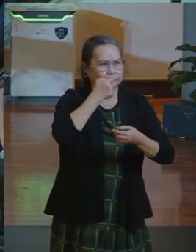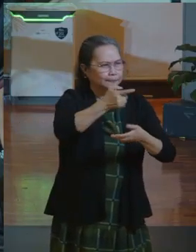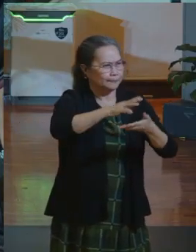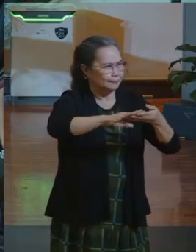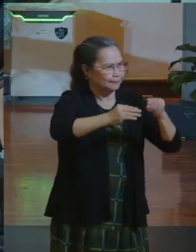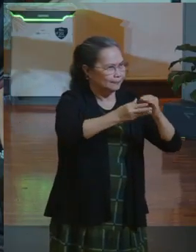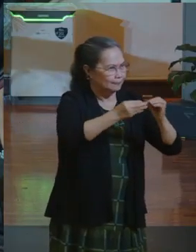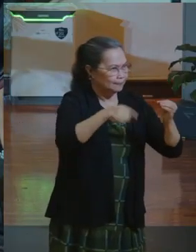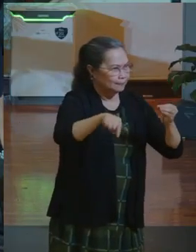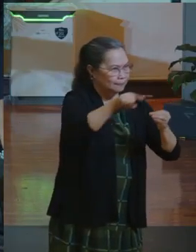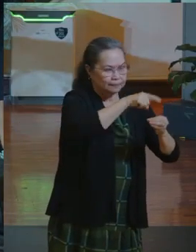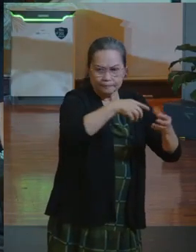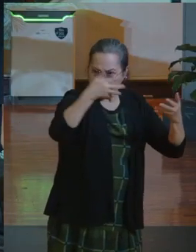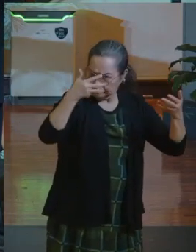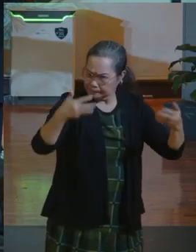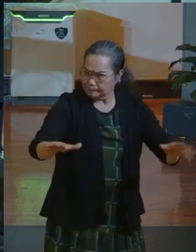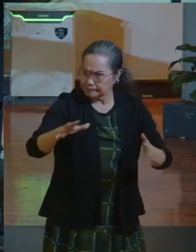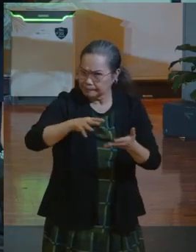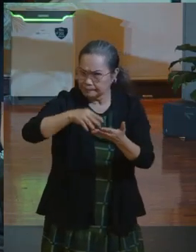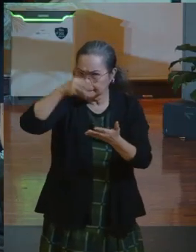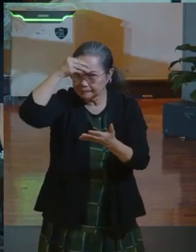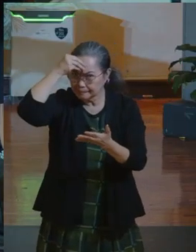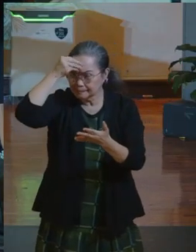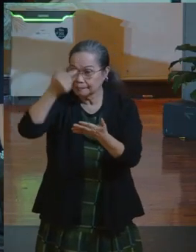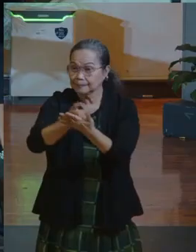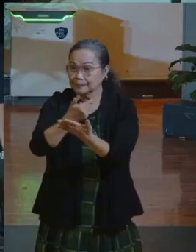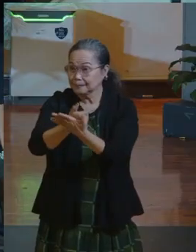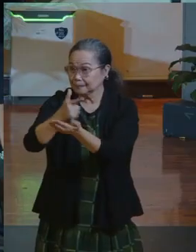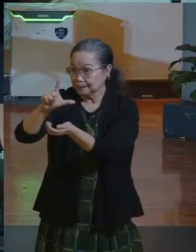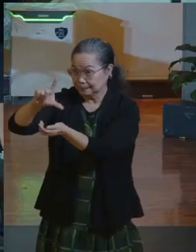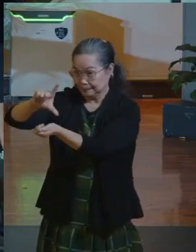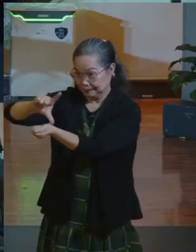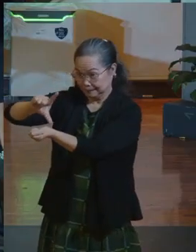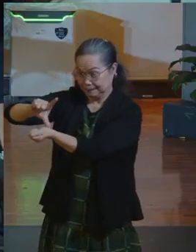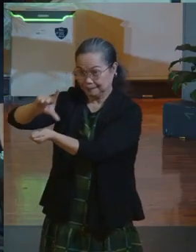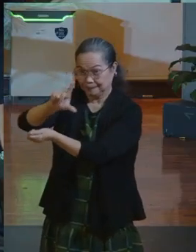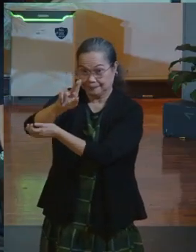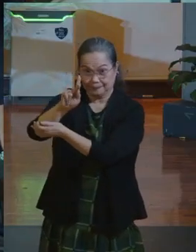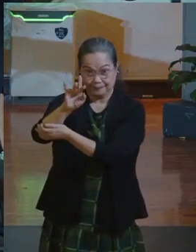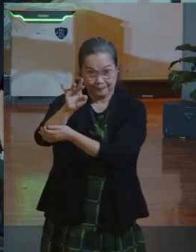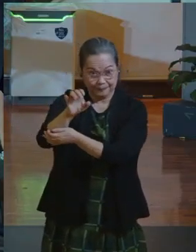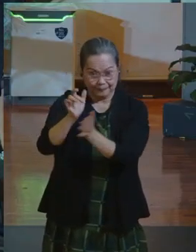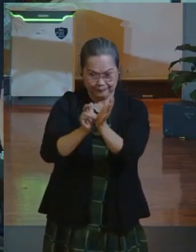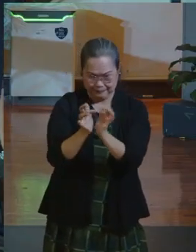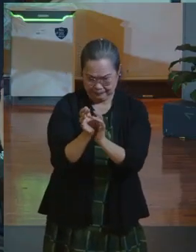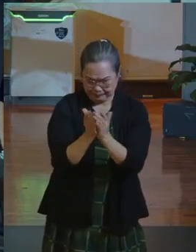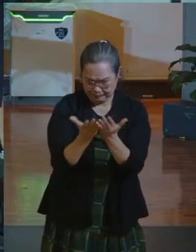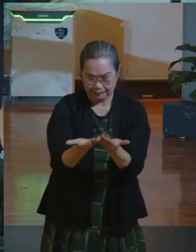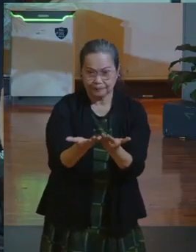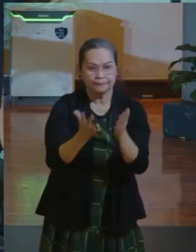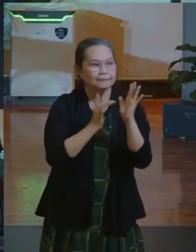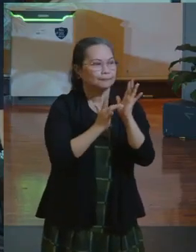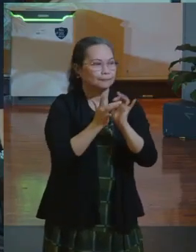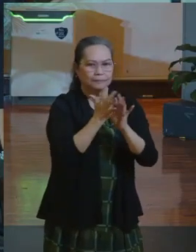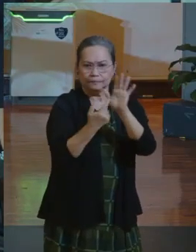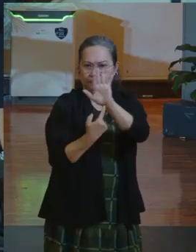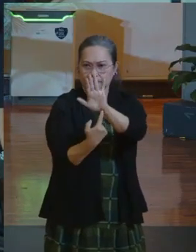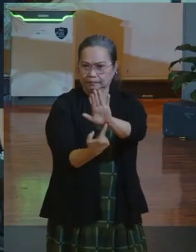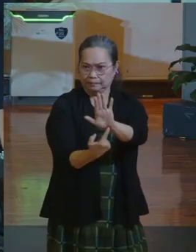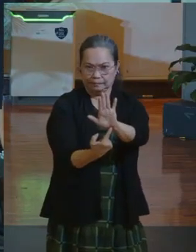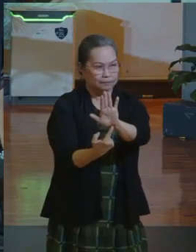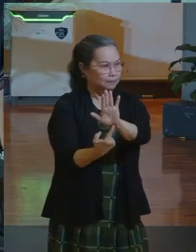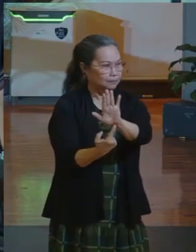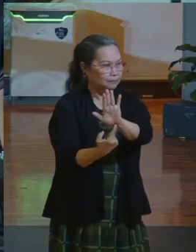na pinag-aralan natin dito sa Gospel of Luke, ipinakita ni Jesus